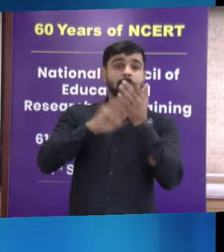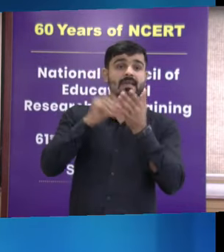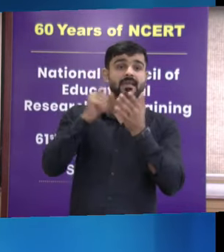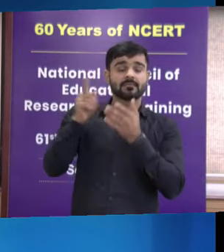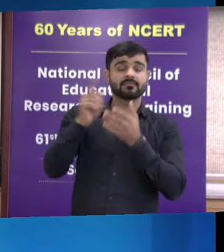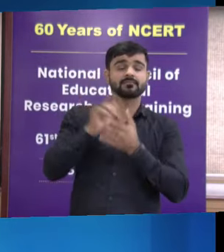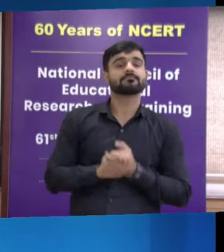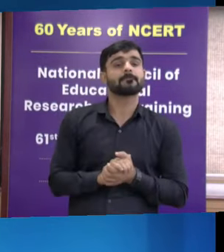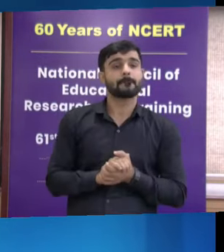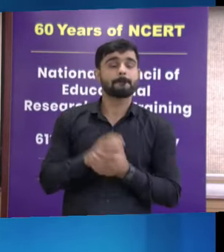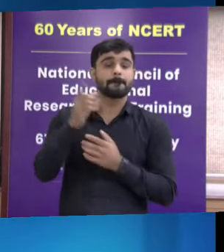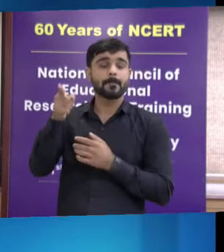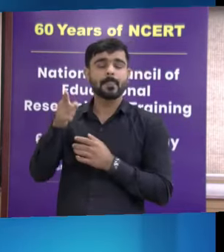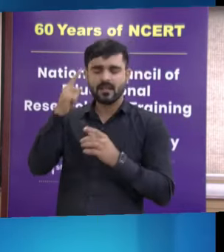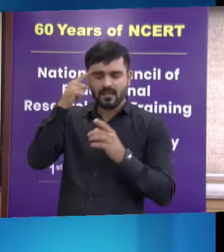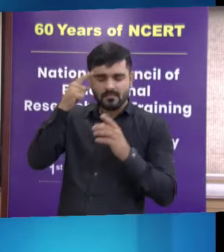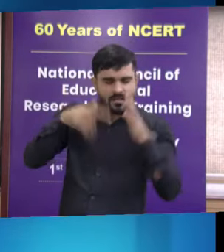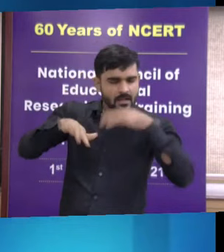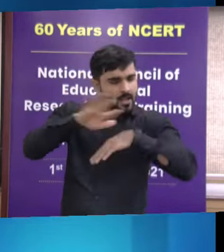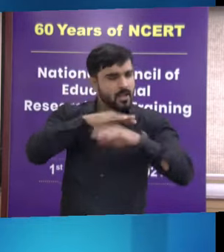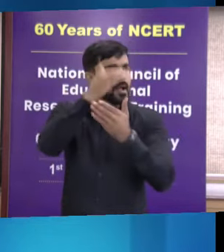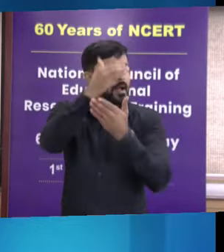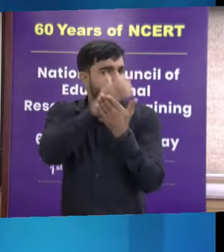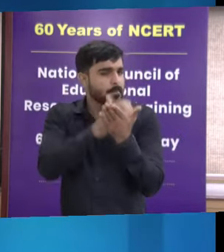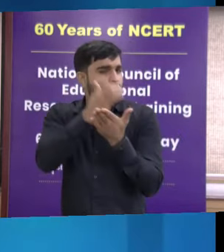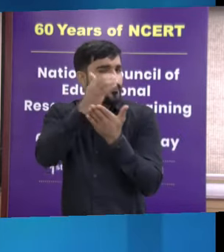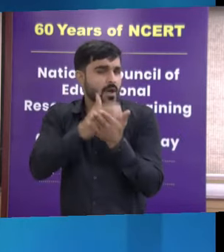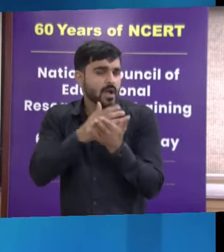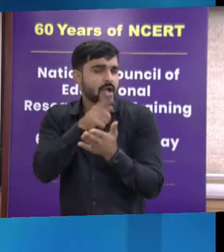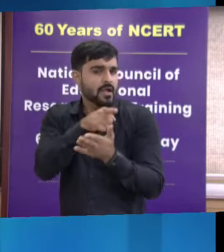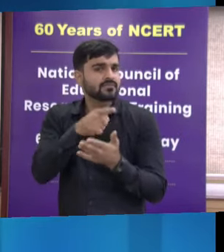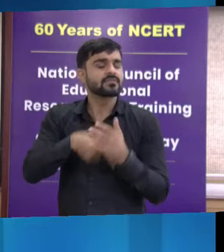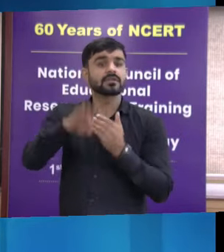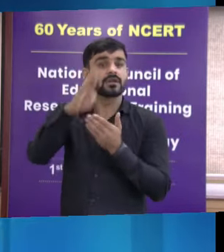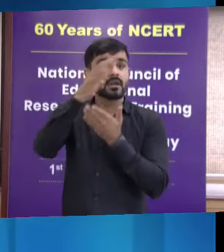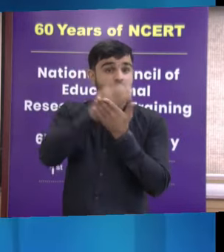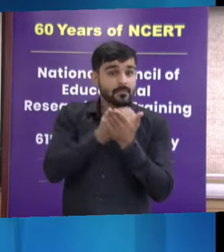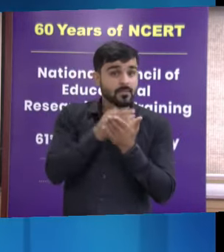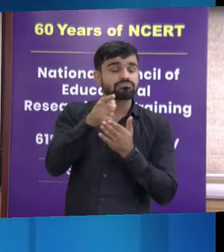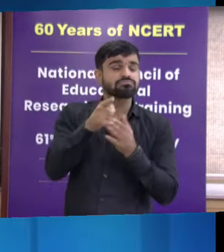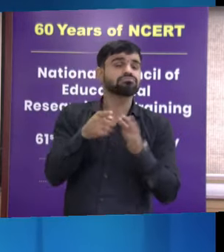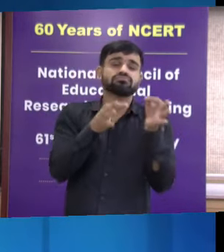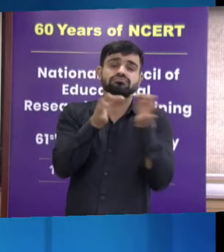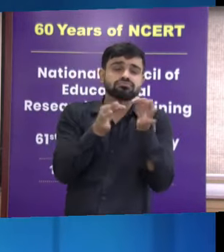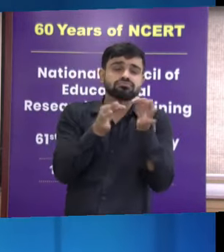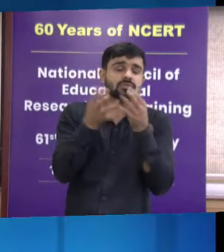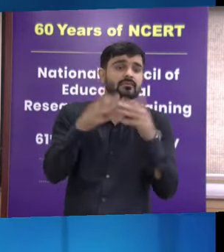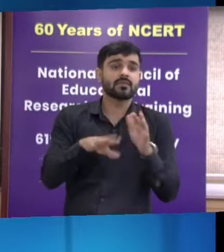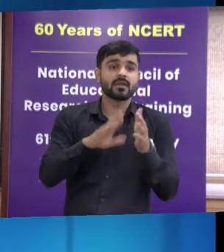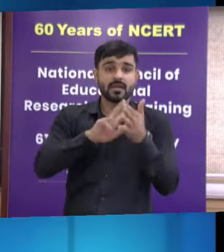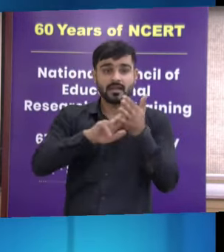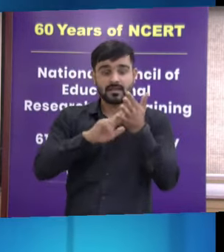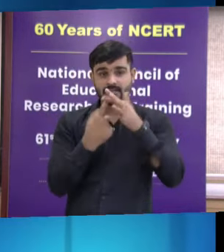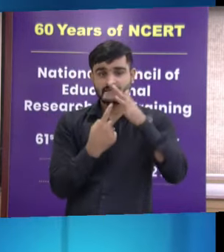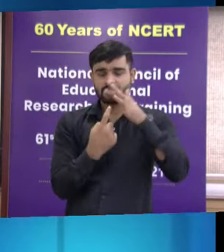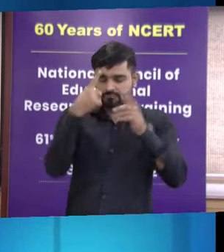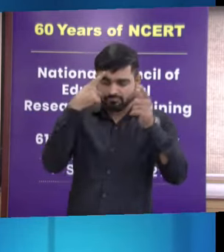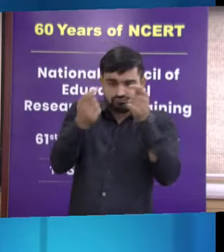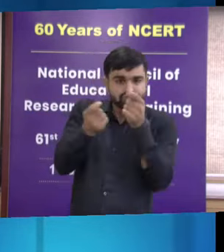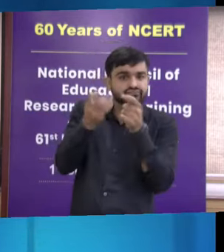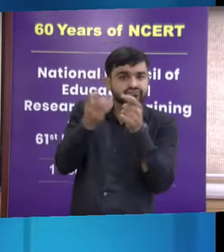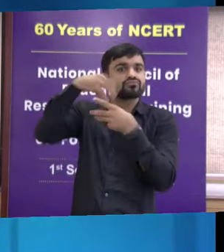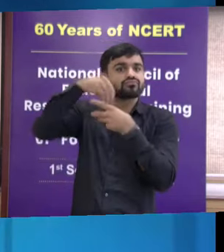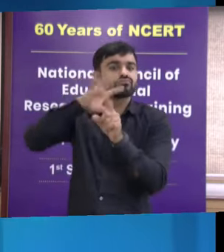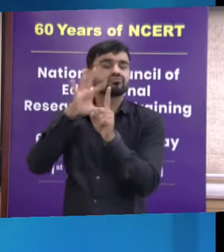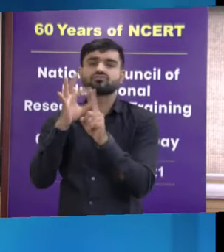जो अभीष्ट कार्यक्रम है उसके बारे में उन्होंने बताया कि उसमें एनसीईआरटी